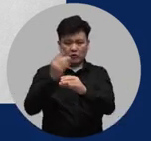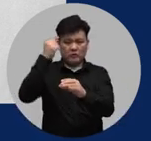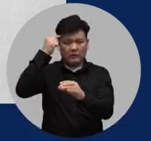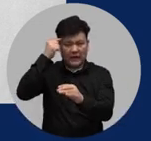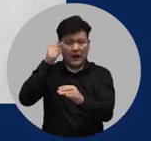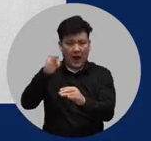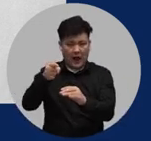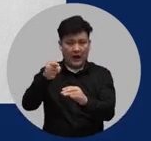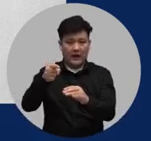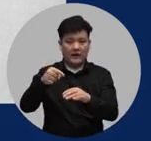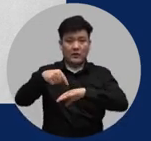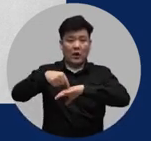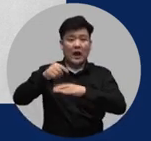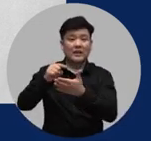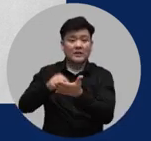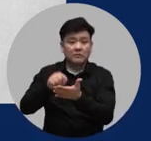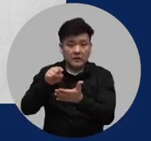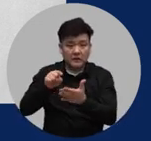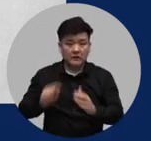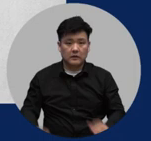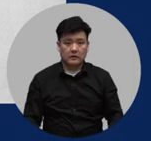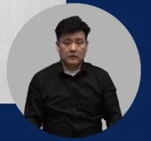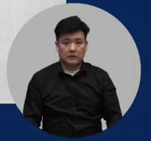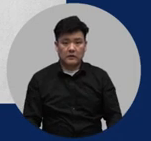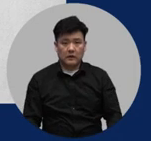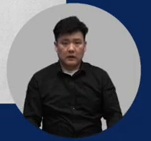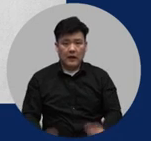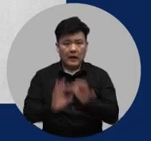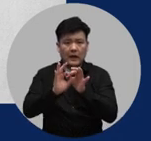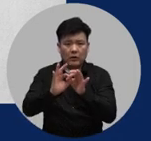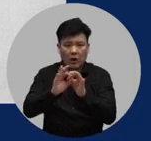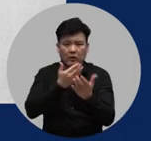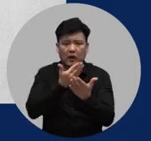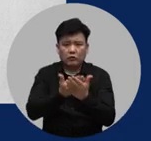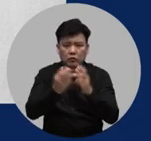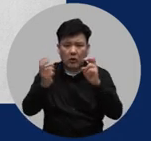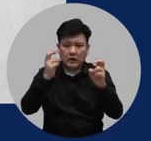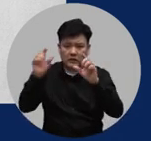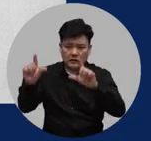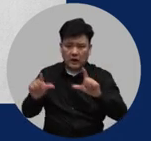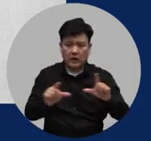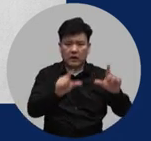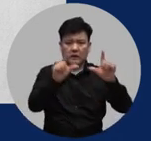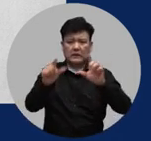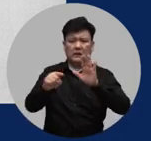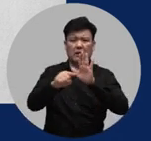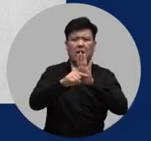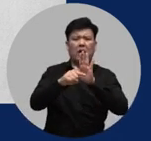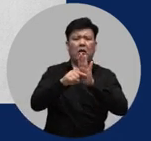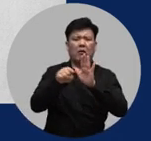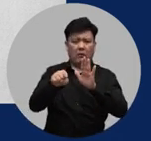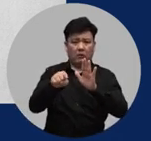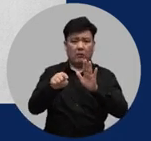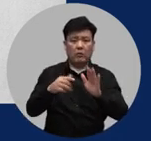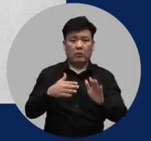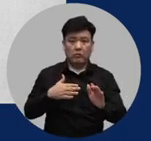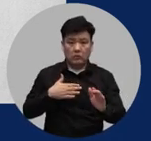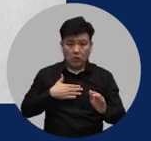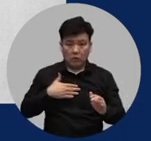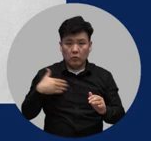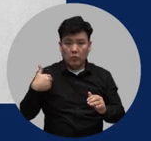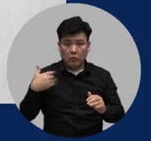인식이라고 불리는 이러한 심리는 관계가 중요한 직장 생활에서 부정적으로 작용하며 자신도